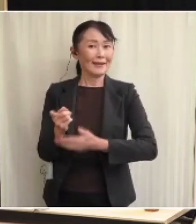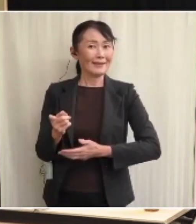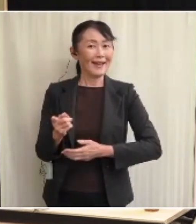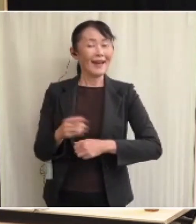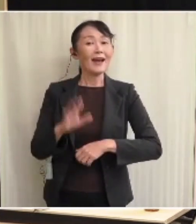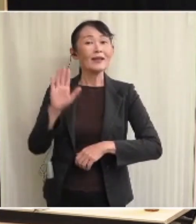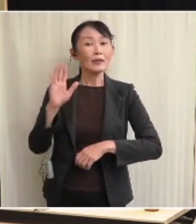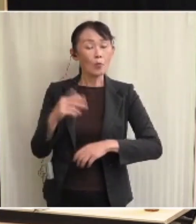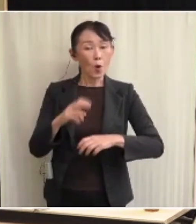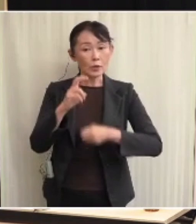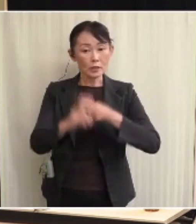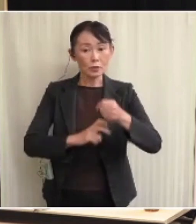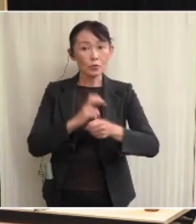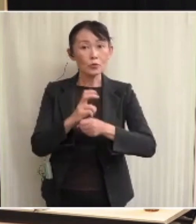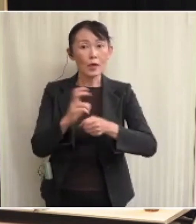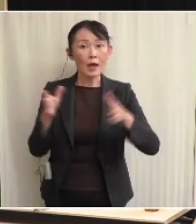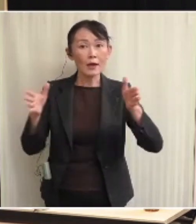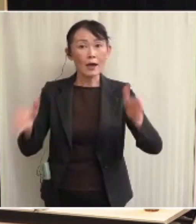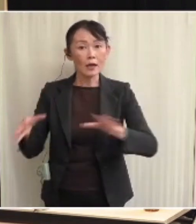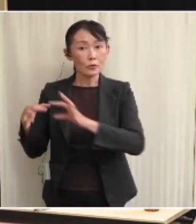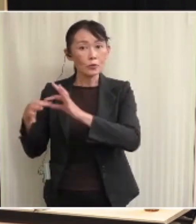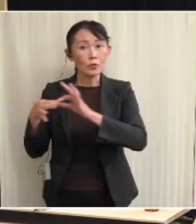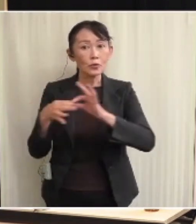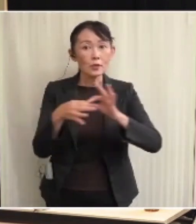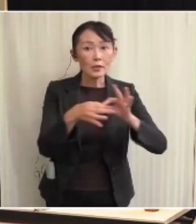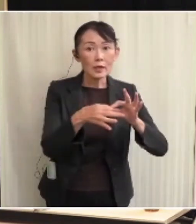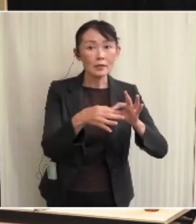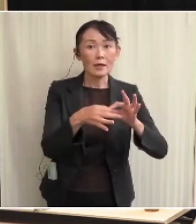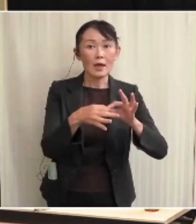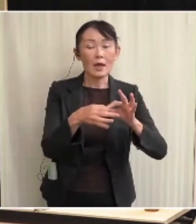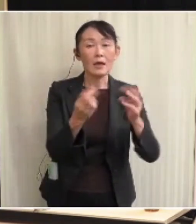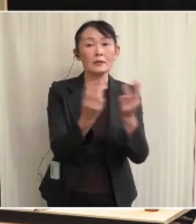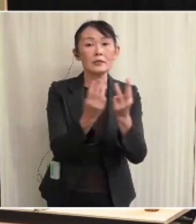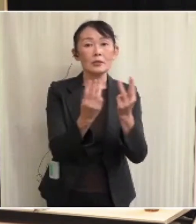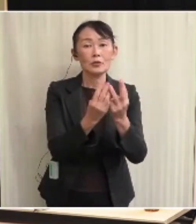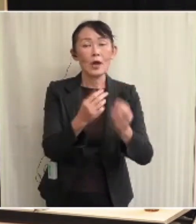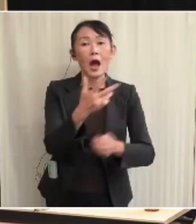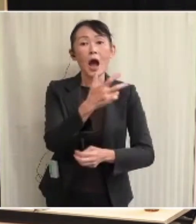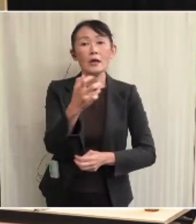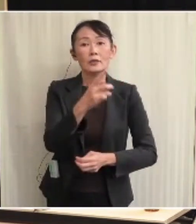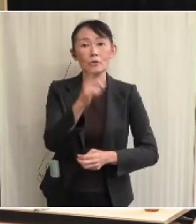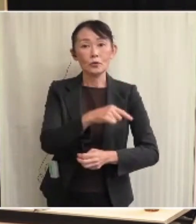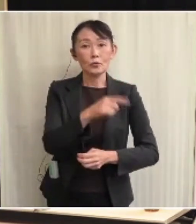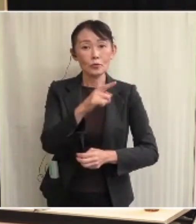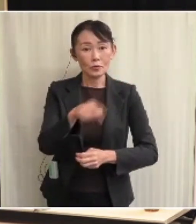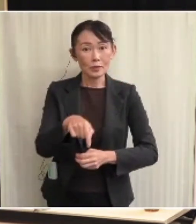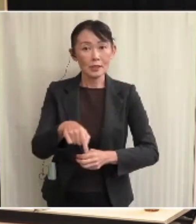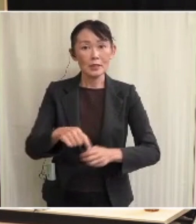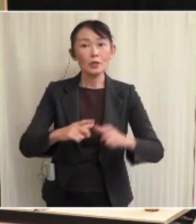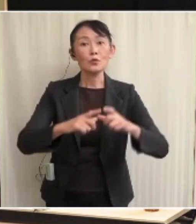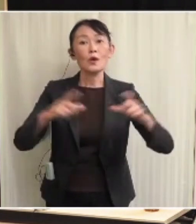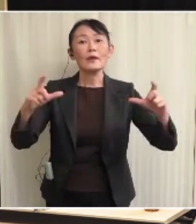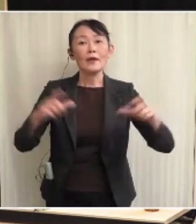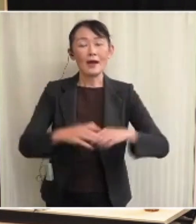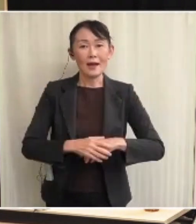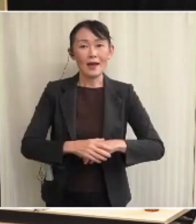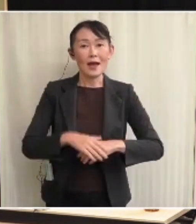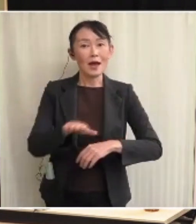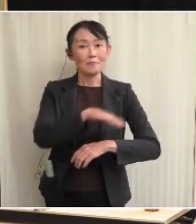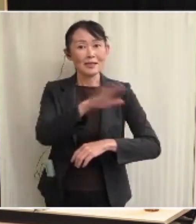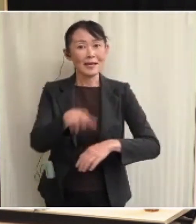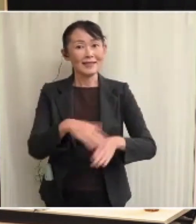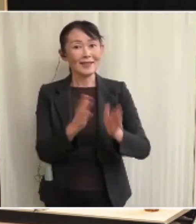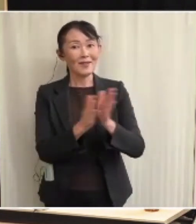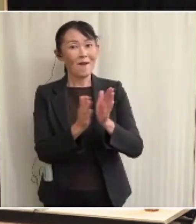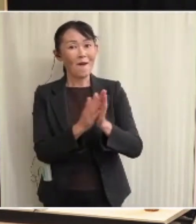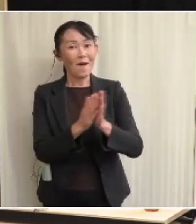や20年経つことになりまして、約80人ということになりまして、本当に皆様の、ご声援のおかげでここまで続